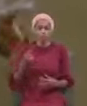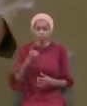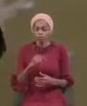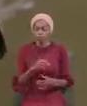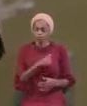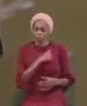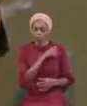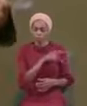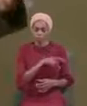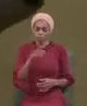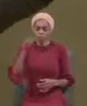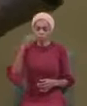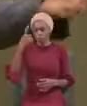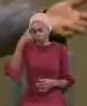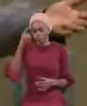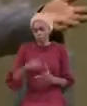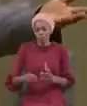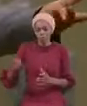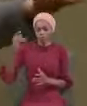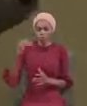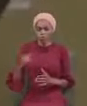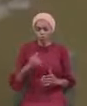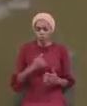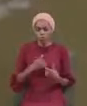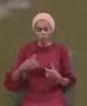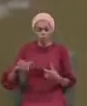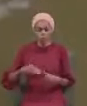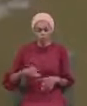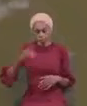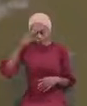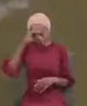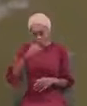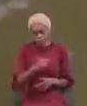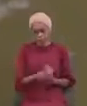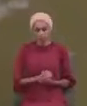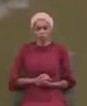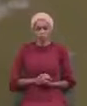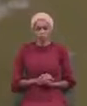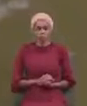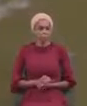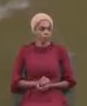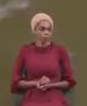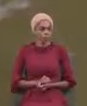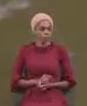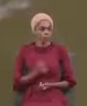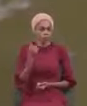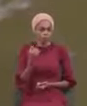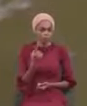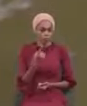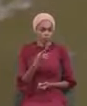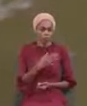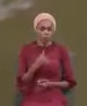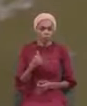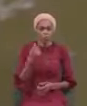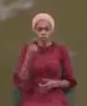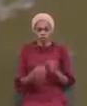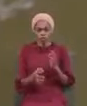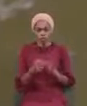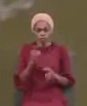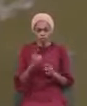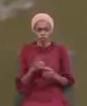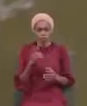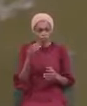aujourd'hui si vous voulez manger Dieu n'est pas ici avec nous il est au ciel s'il y a l'argent le